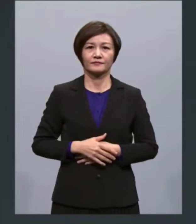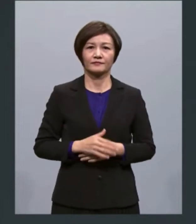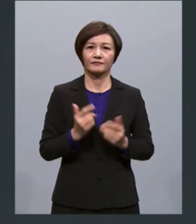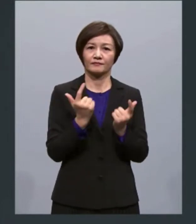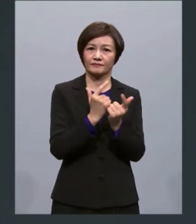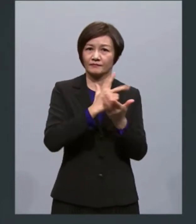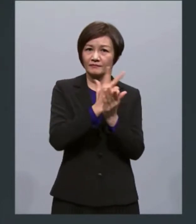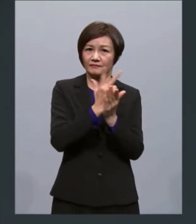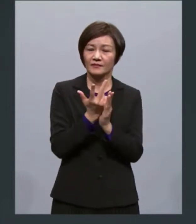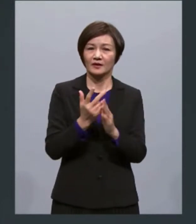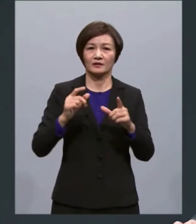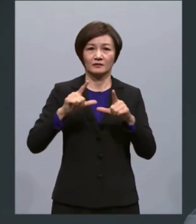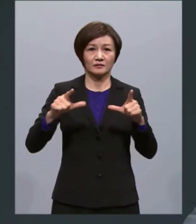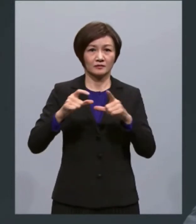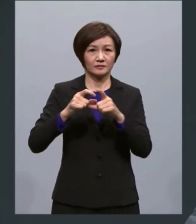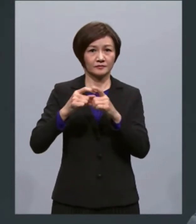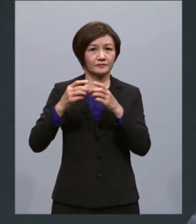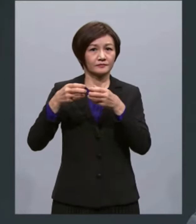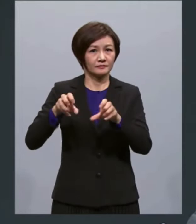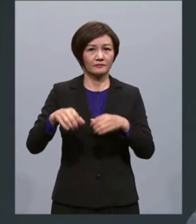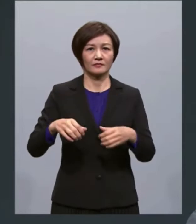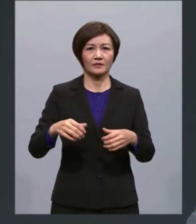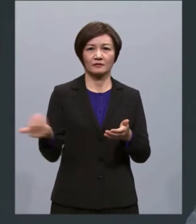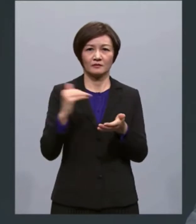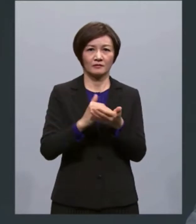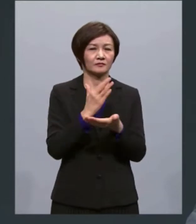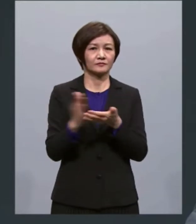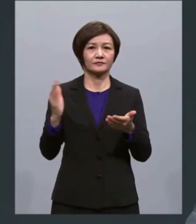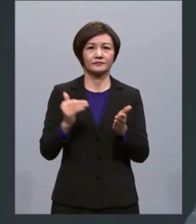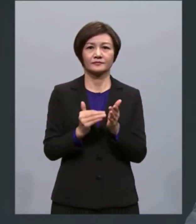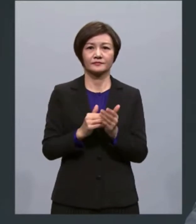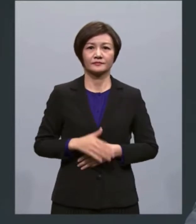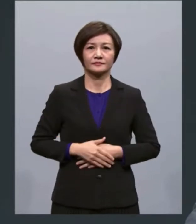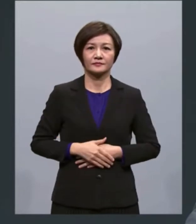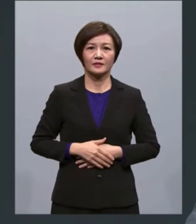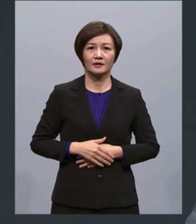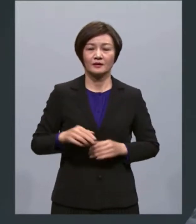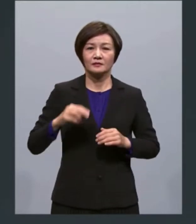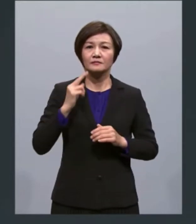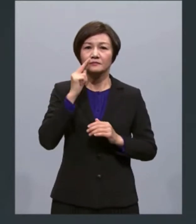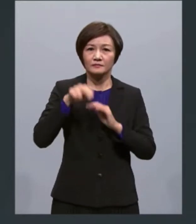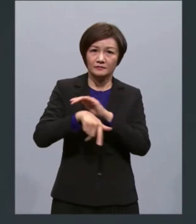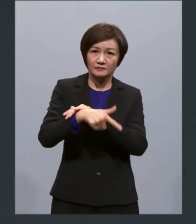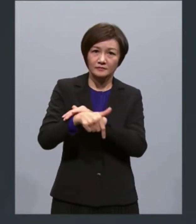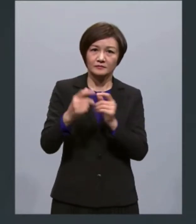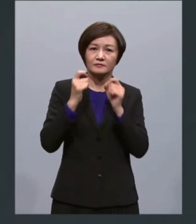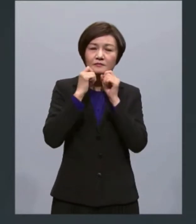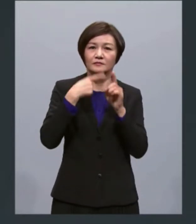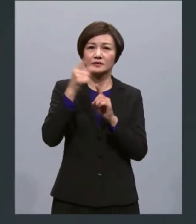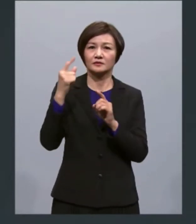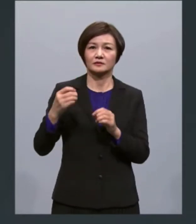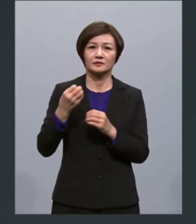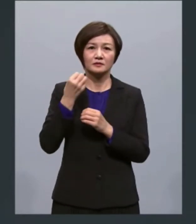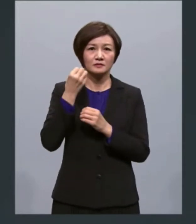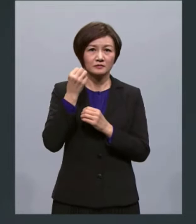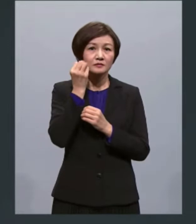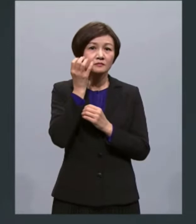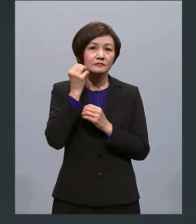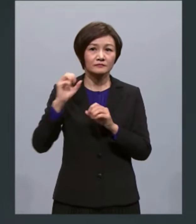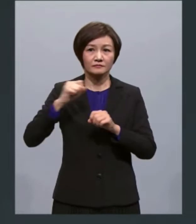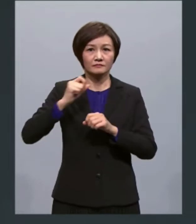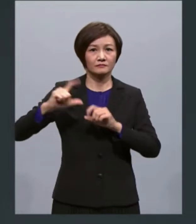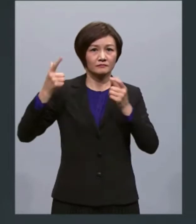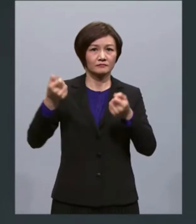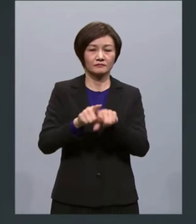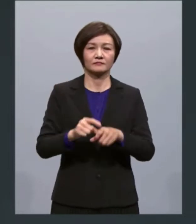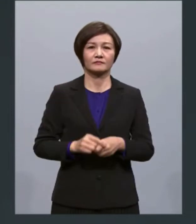这种棘手的工程最终也都解决了。台北市的空气品质改善到跟花东一样好，政府部门